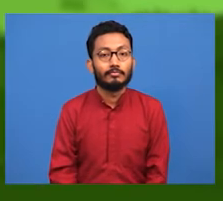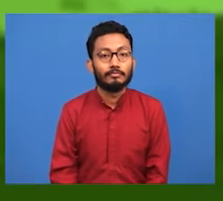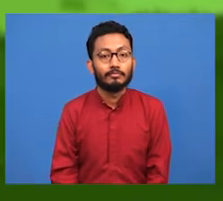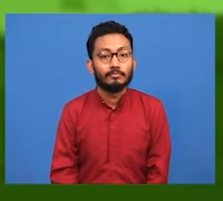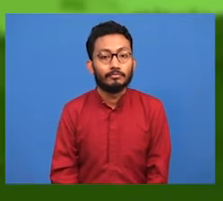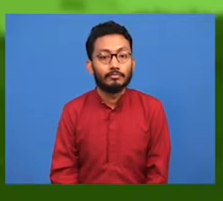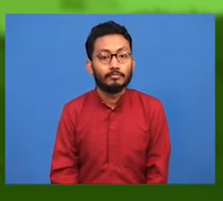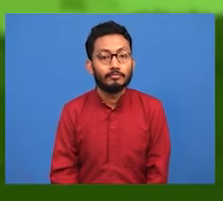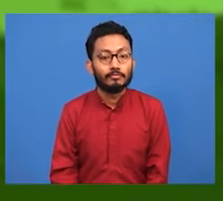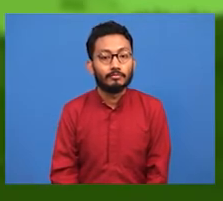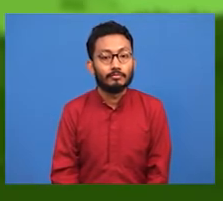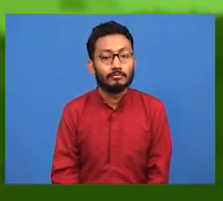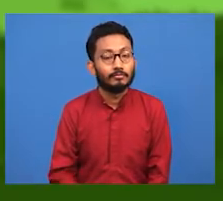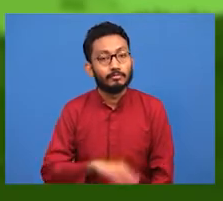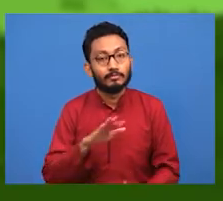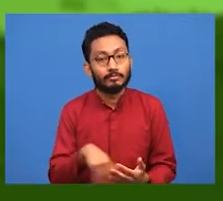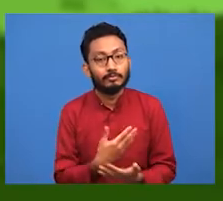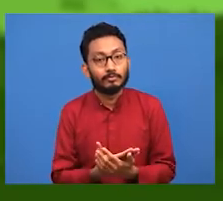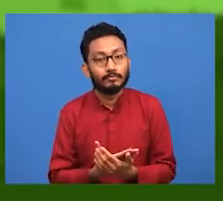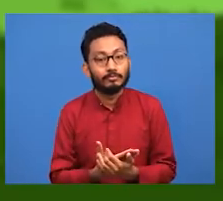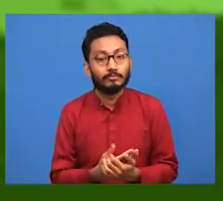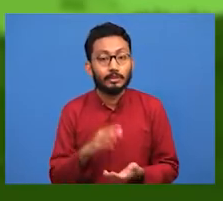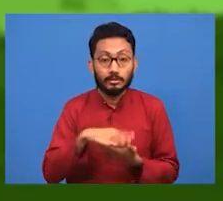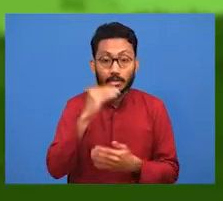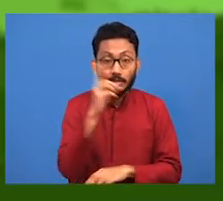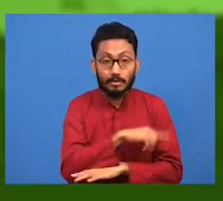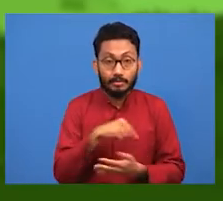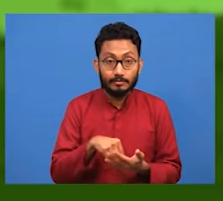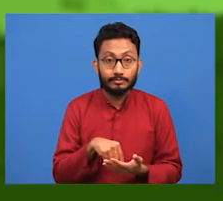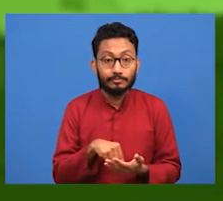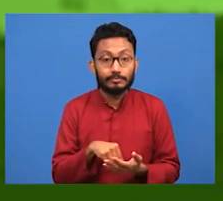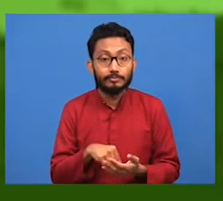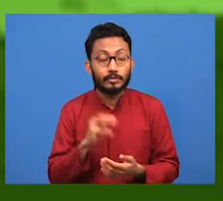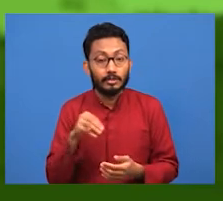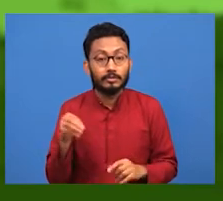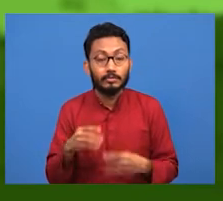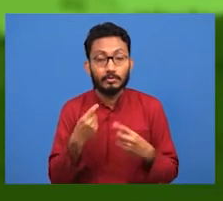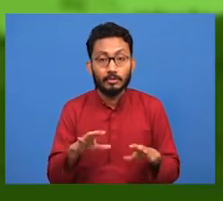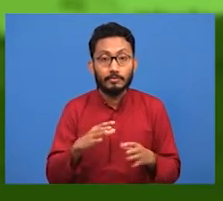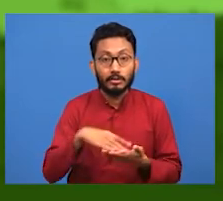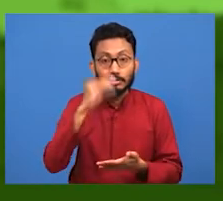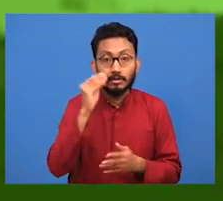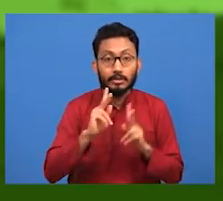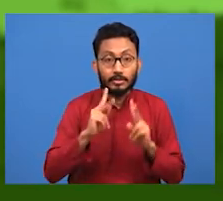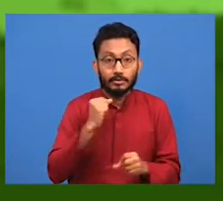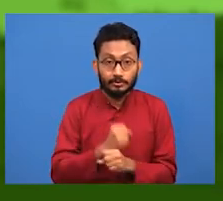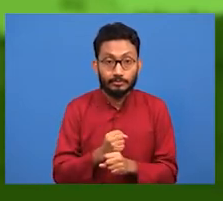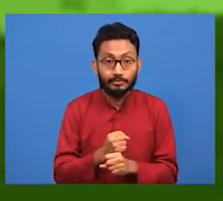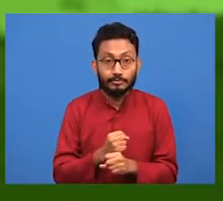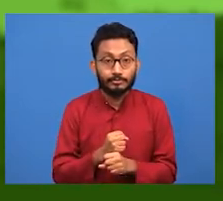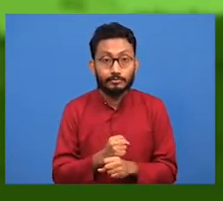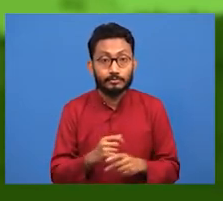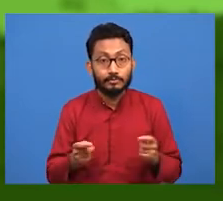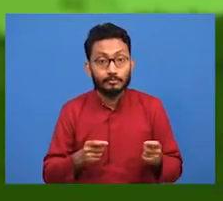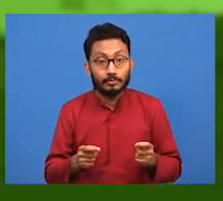Sebagai rumusan pembelajaran kita hari ini, murid-murid telah mempelajari kata kerja aktif